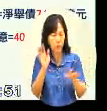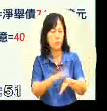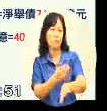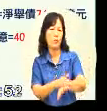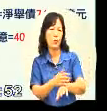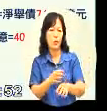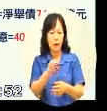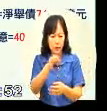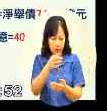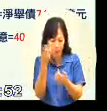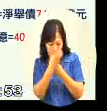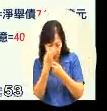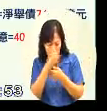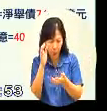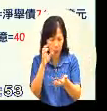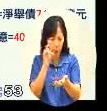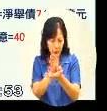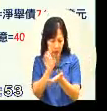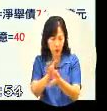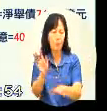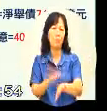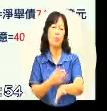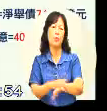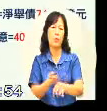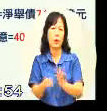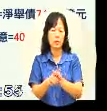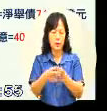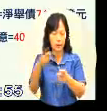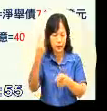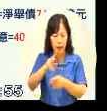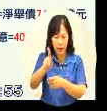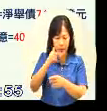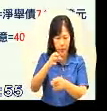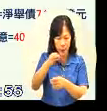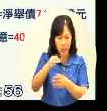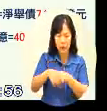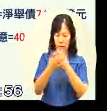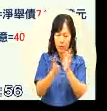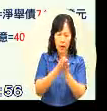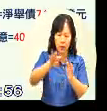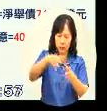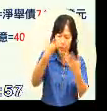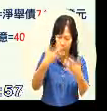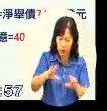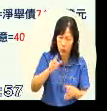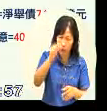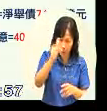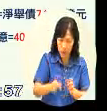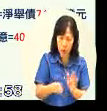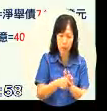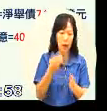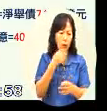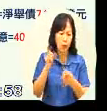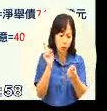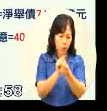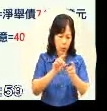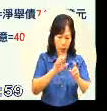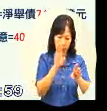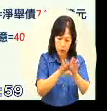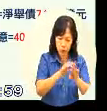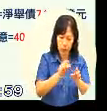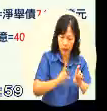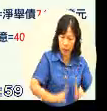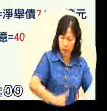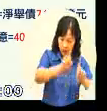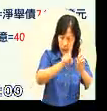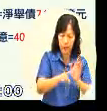没有关系，为什么呢？因为你举债空间还有475亿啊。你合理调高地价税以后，你只要举债